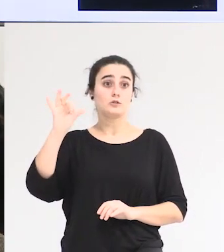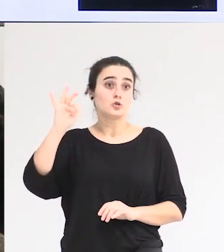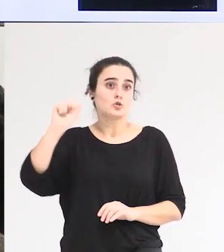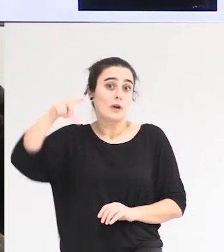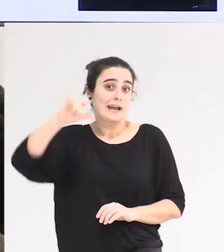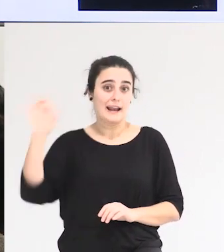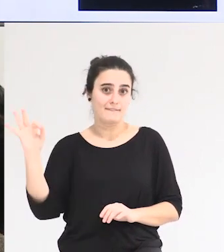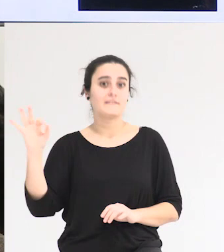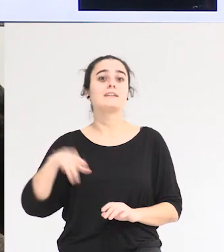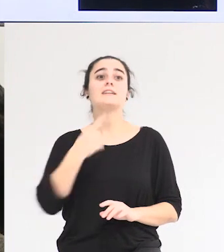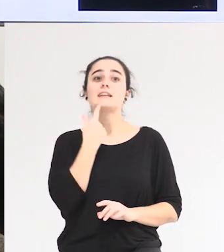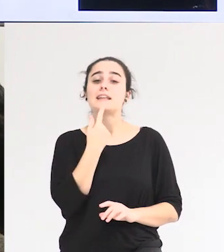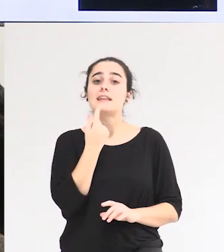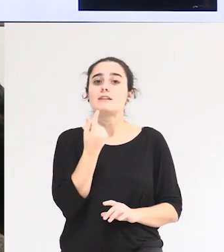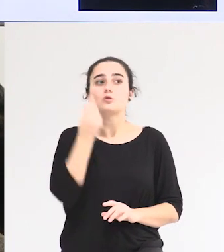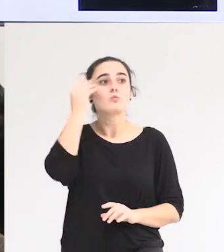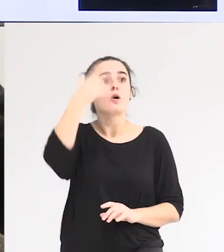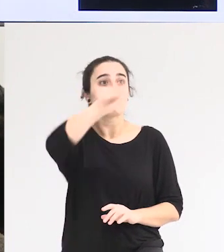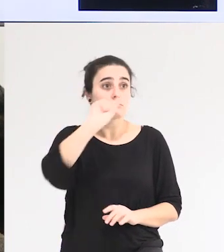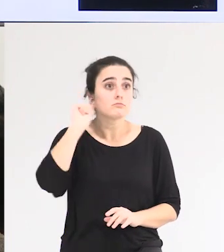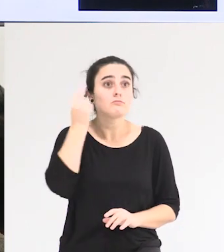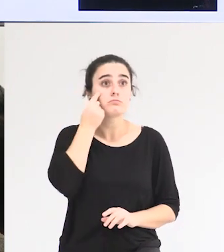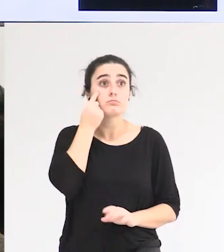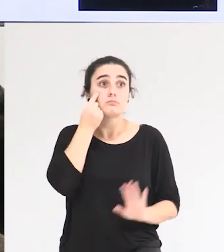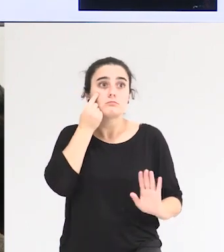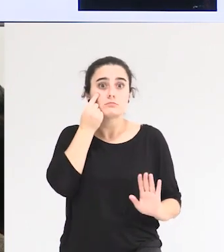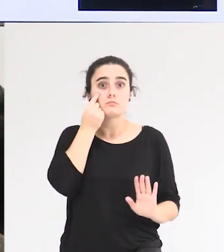imaginatzen dut ezaguna zaizuela bera, ezta?